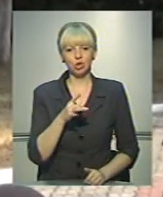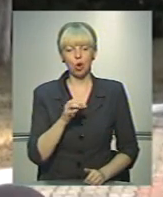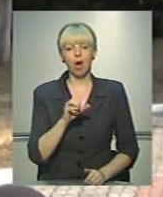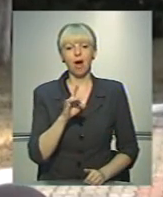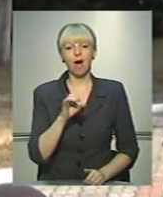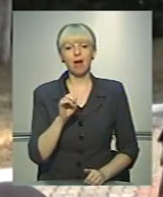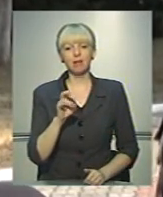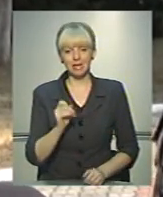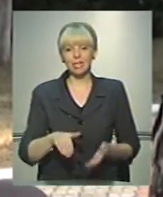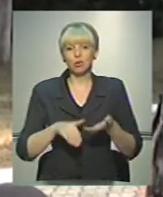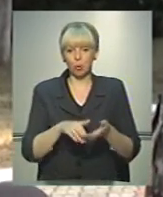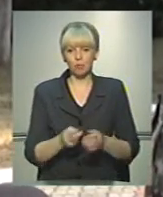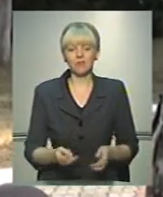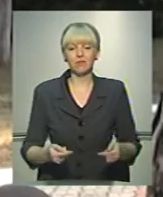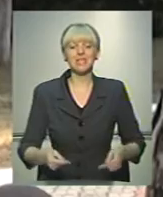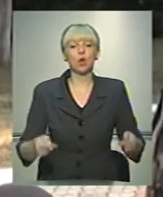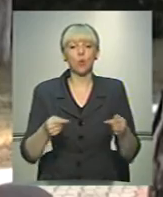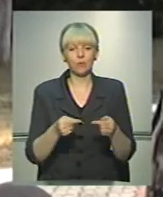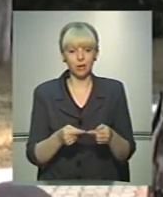який допоміг встановити